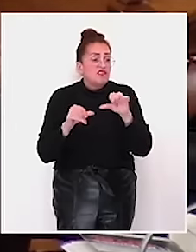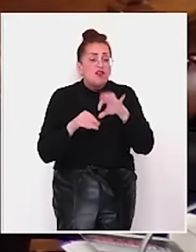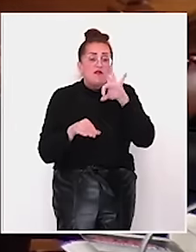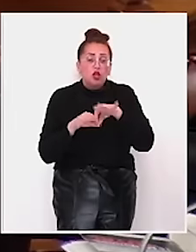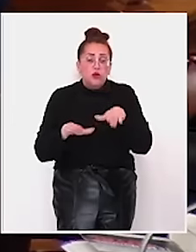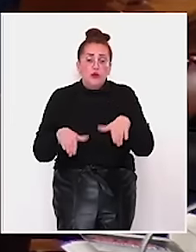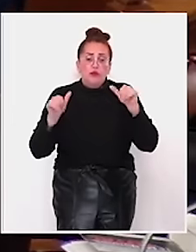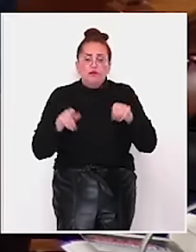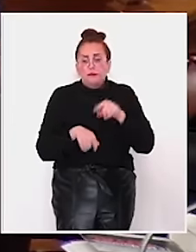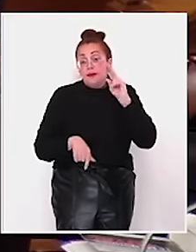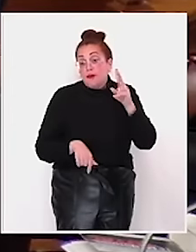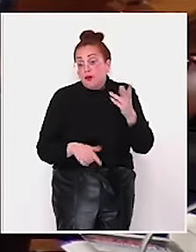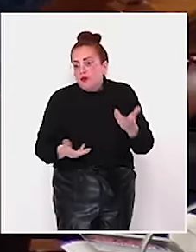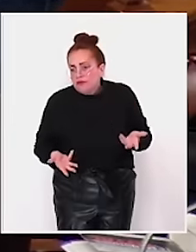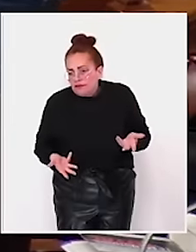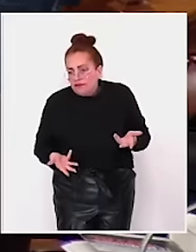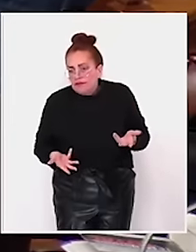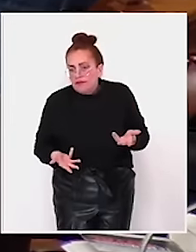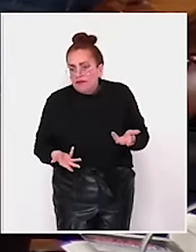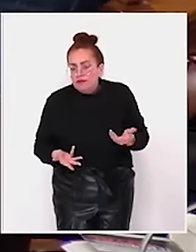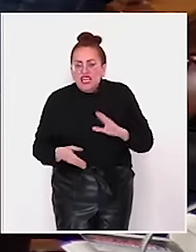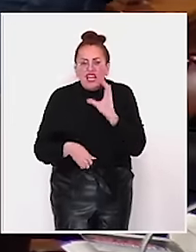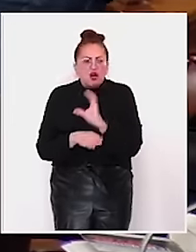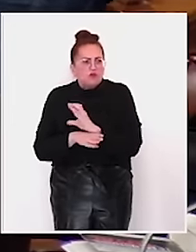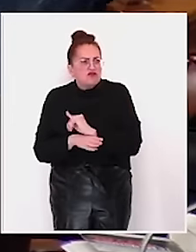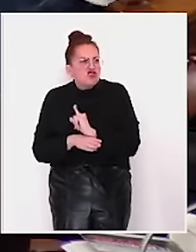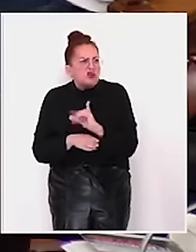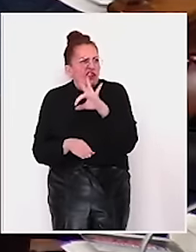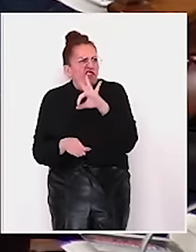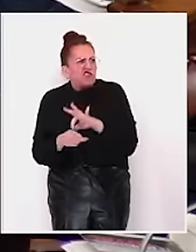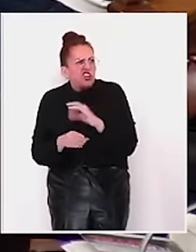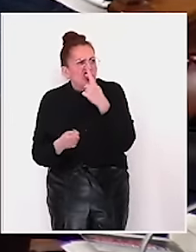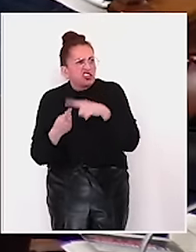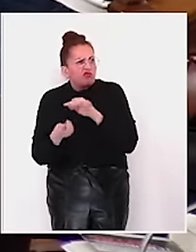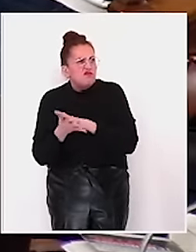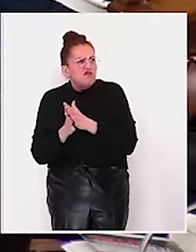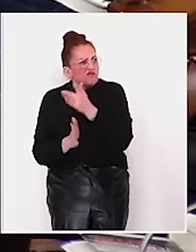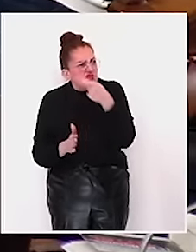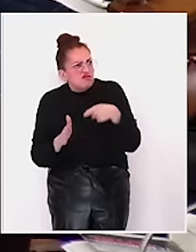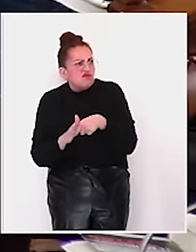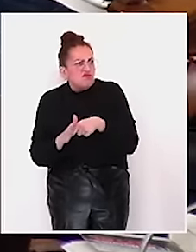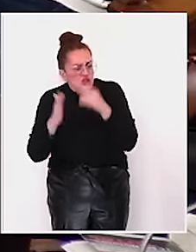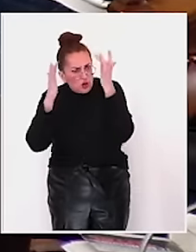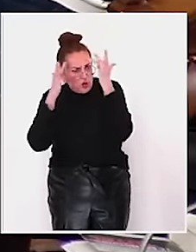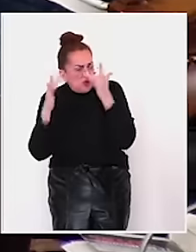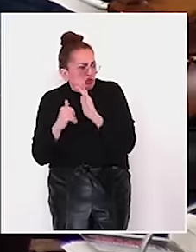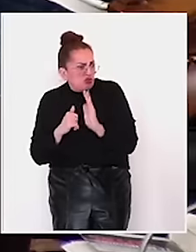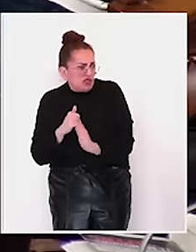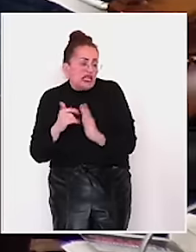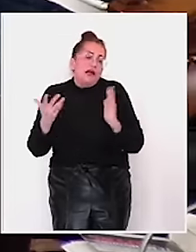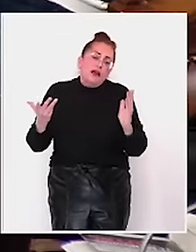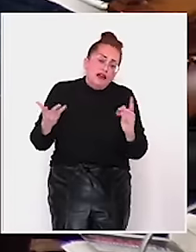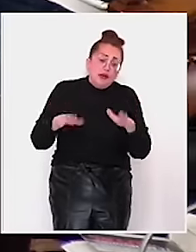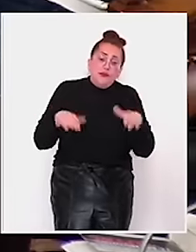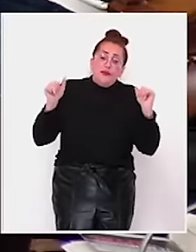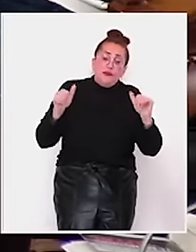abstention habituelle. De toute façon, on vote jamais contre, il me semble, contre des subventions à des associations, notamment dans le domaine culturel. Mais l'abstention, parce